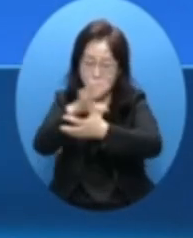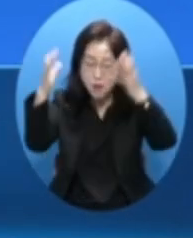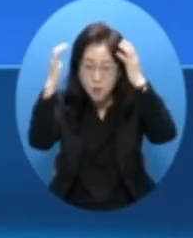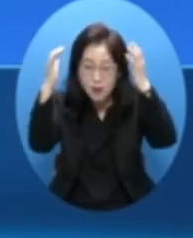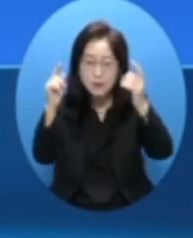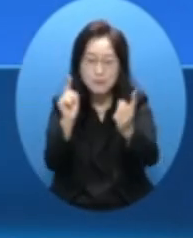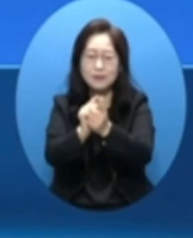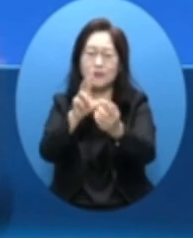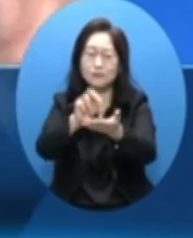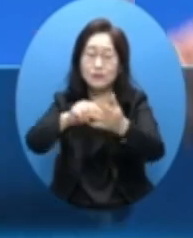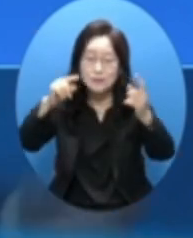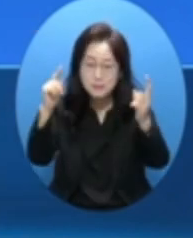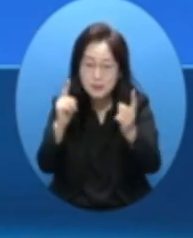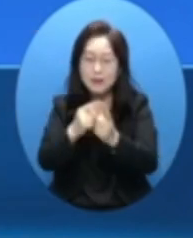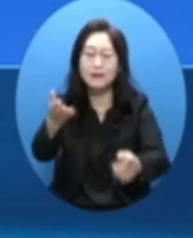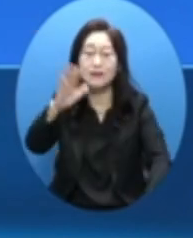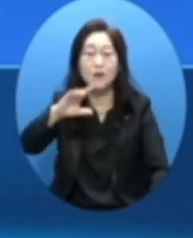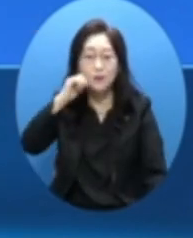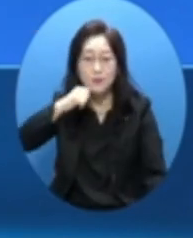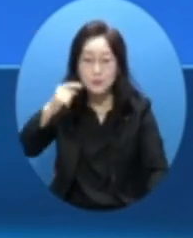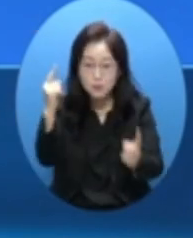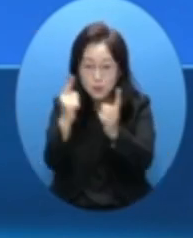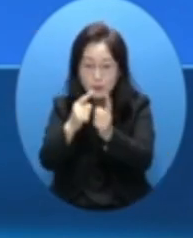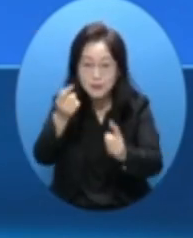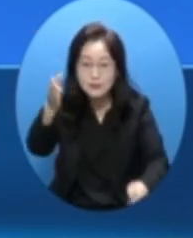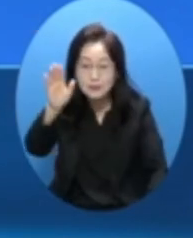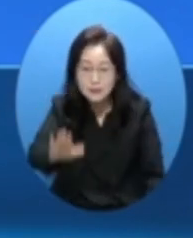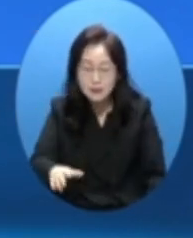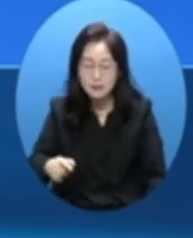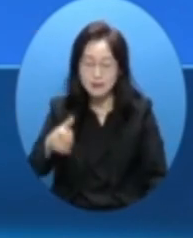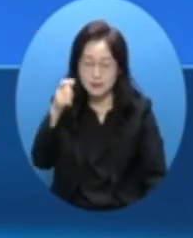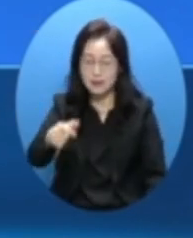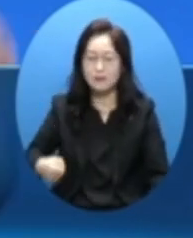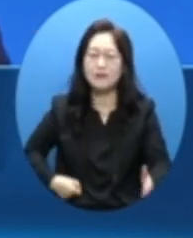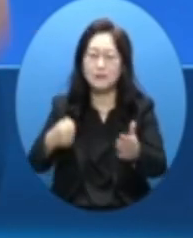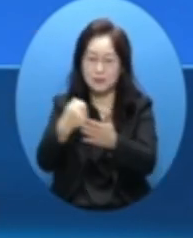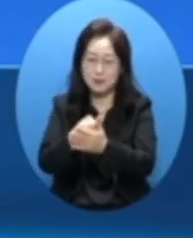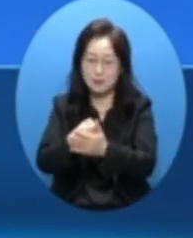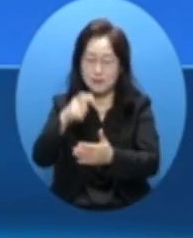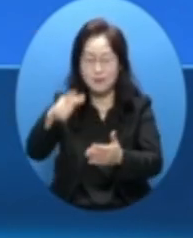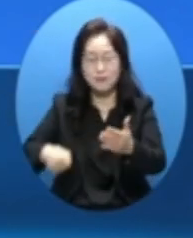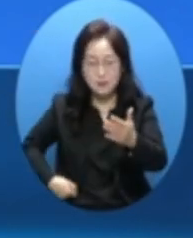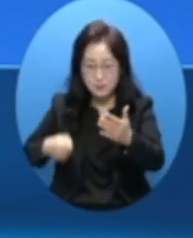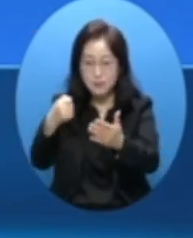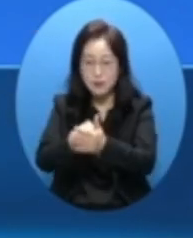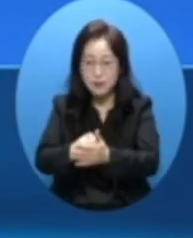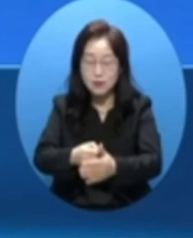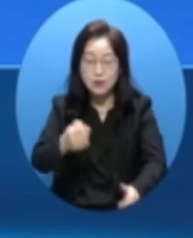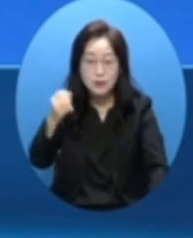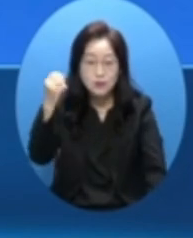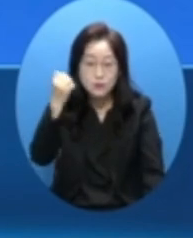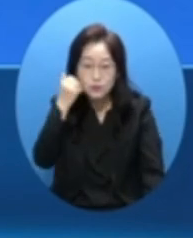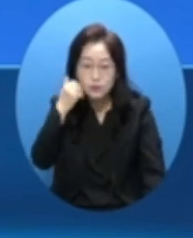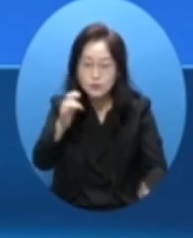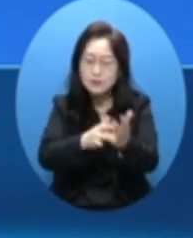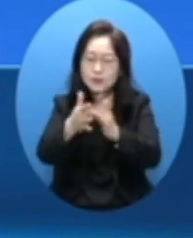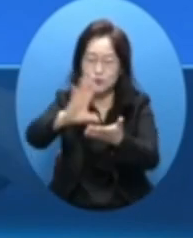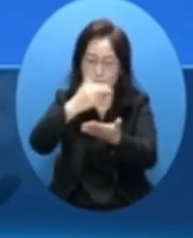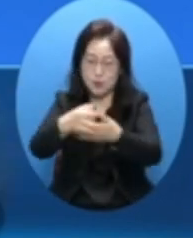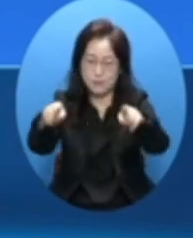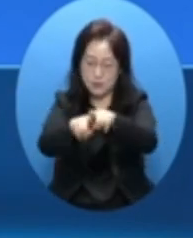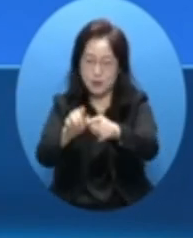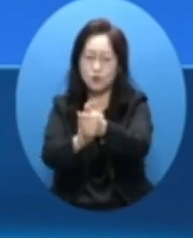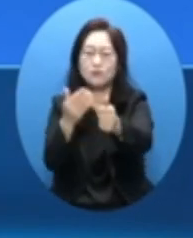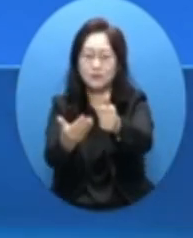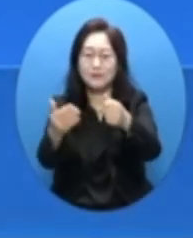당하지만 문제를 당하지만 어려움을 당하지만 강하고 담대하라 당하고 담대하라 세상을이긴 나 예수 그리스도가 너와